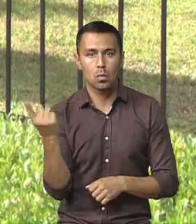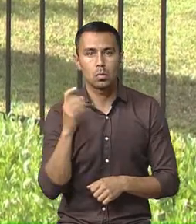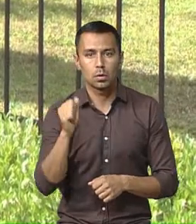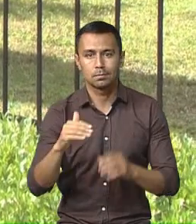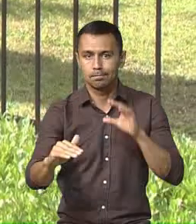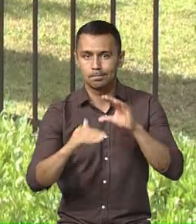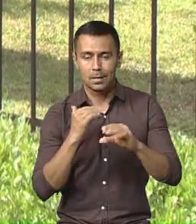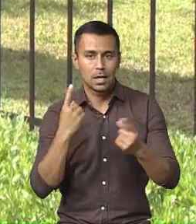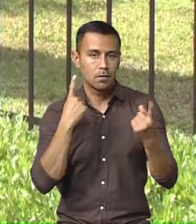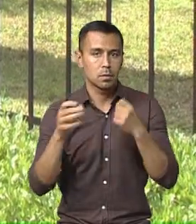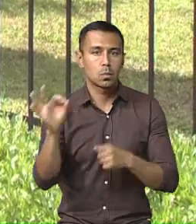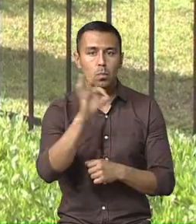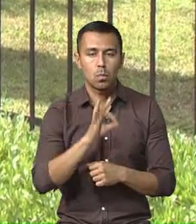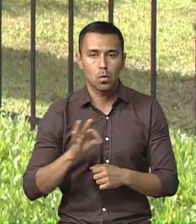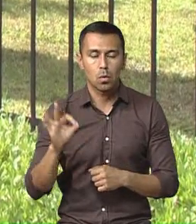надсилати інформацію щодо